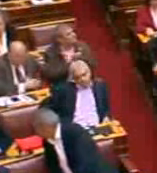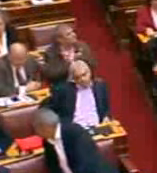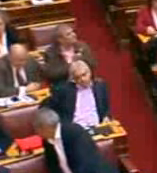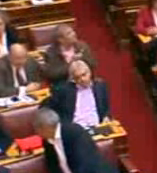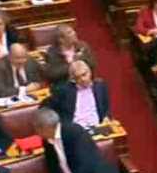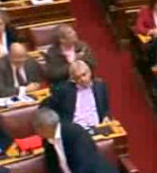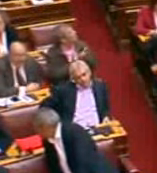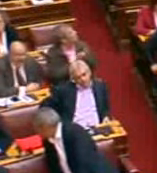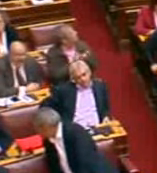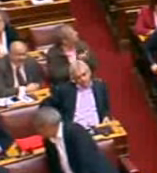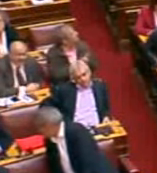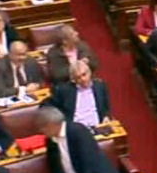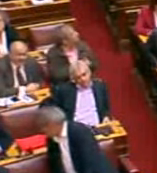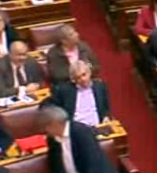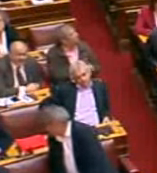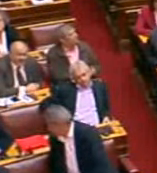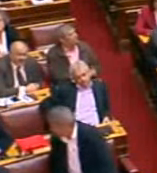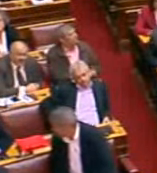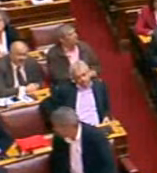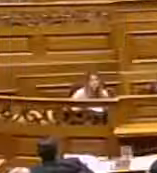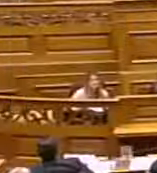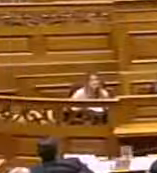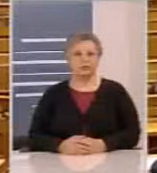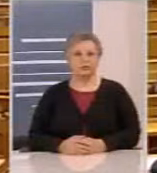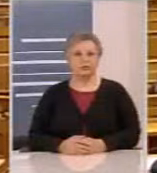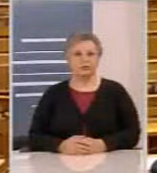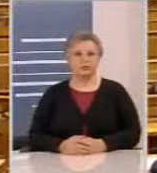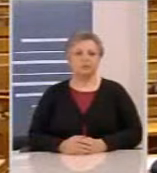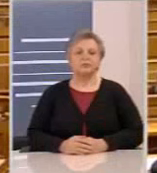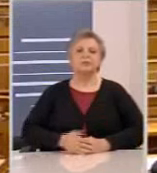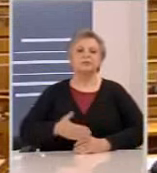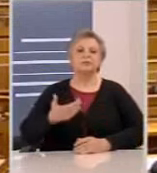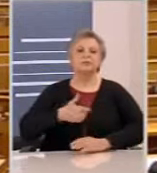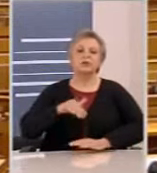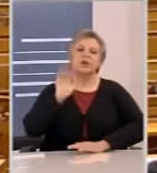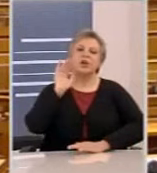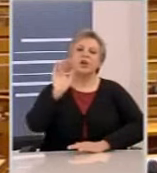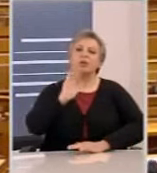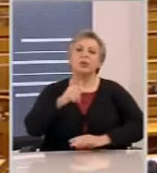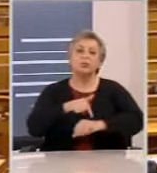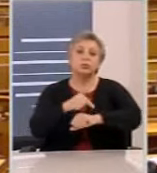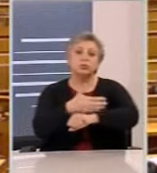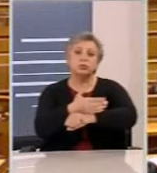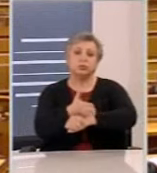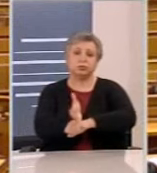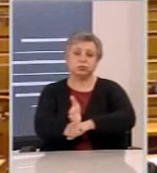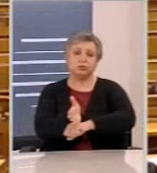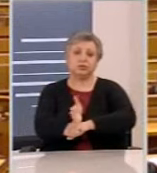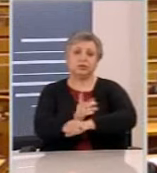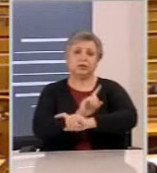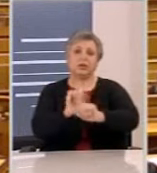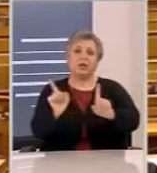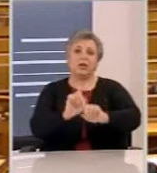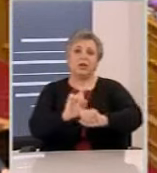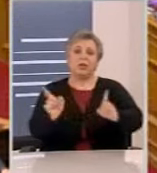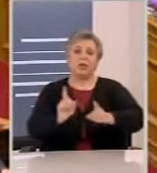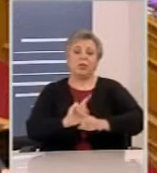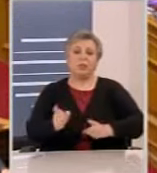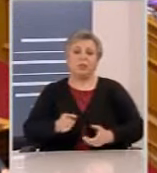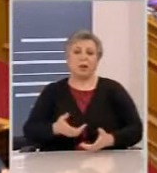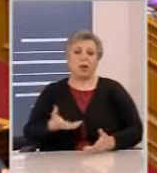Κύριε Υπουργέ, πόσο χρόνο θα χρειαστείτε ακόμα? Θα χρειαστώ λίγο ακόμα. Όχι πάρα πολύ. Ελπίζουμε όχι πάρα πολύ. Όχι πάρα πολύ.